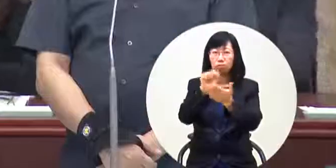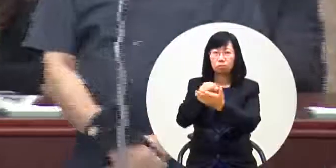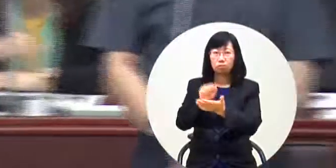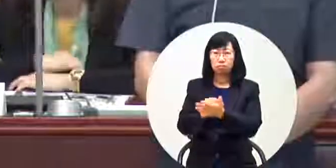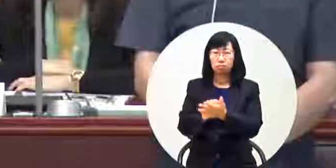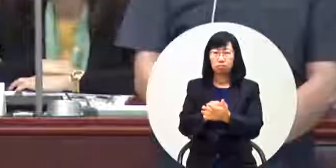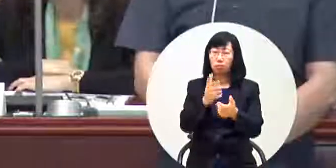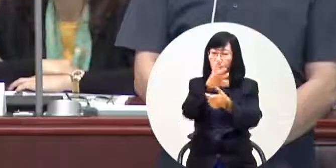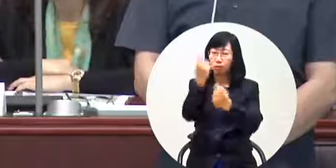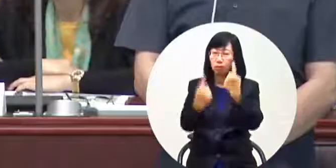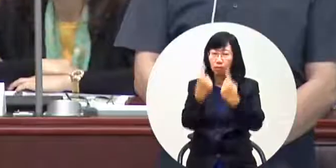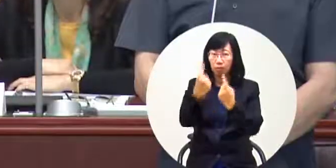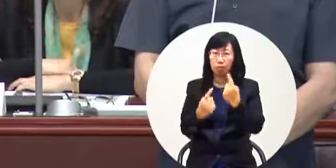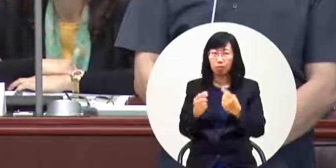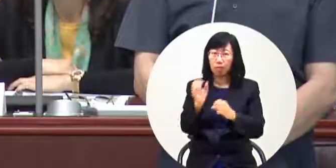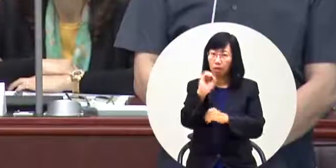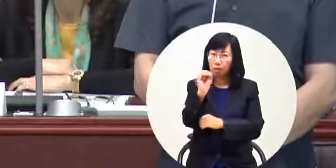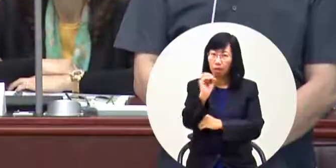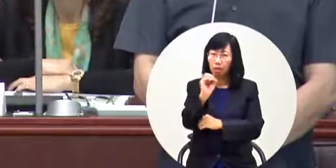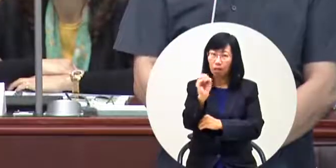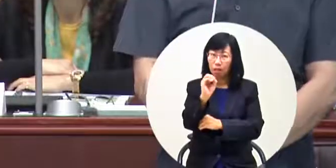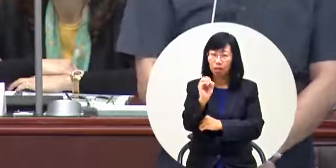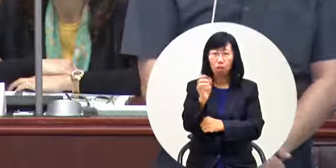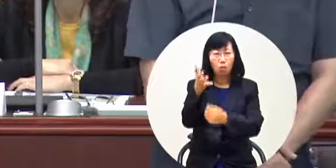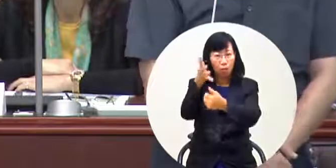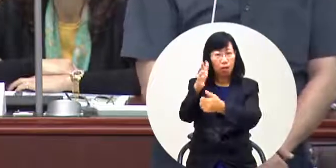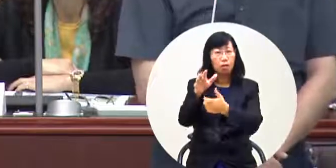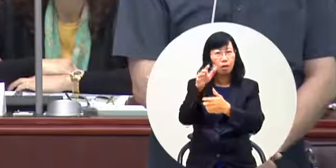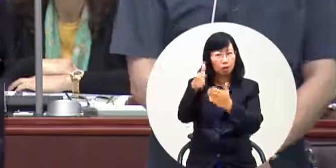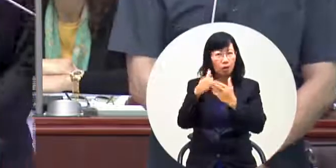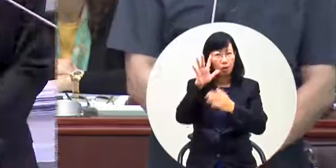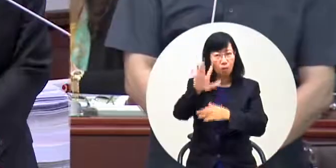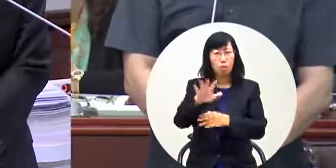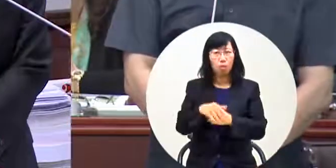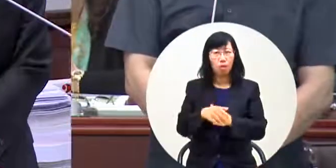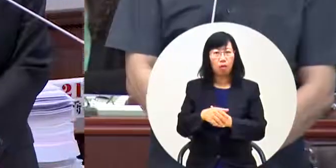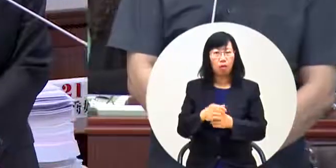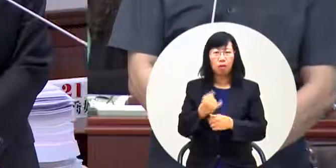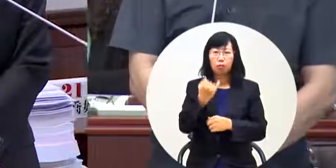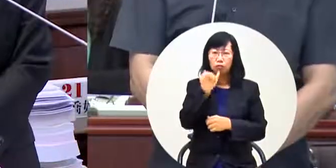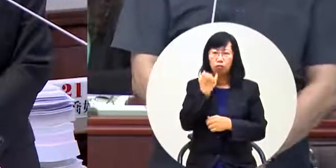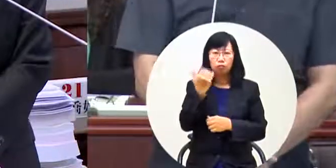啊。我每次问都没有这个一个很明确的答案啊。